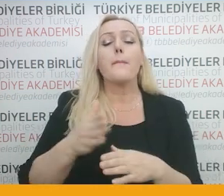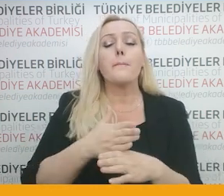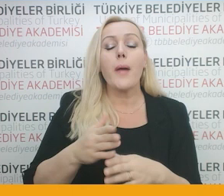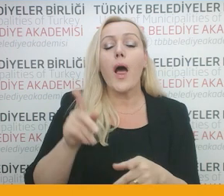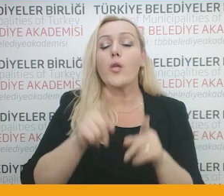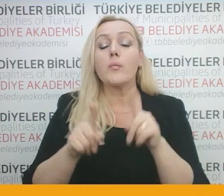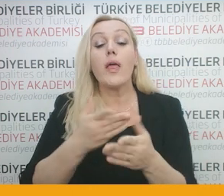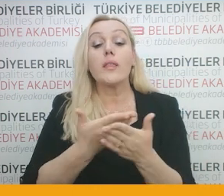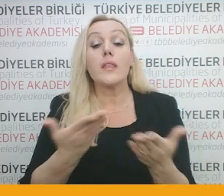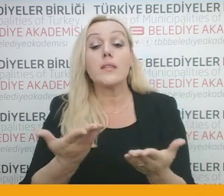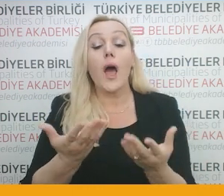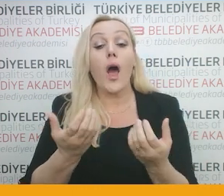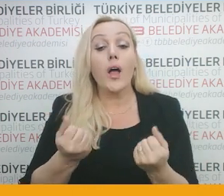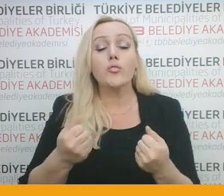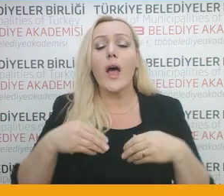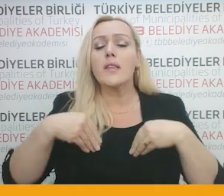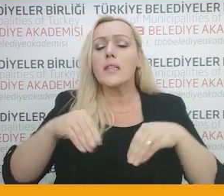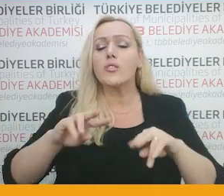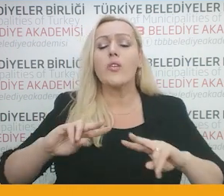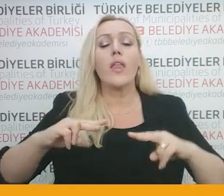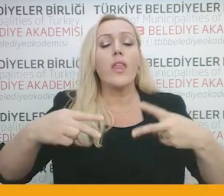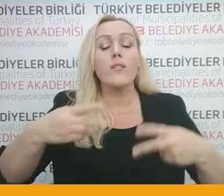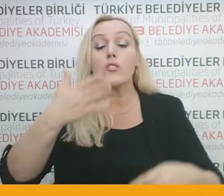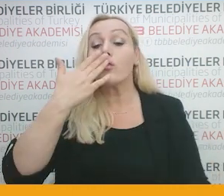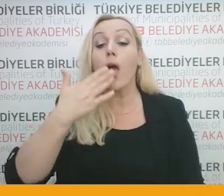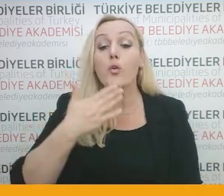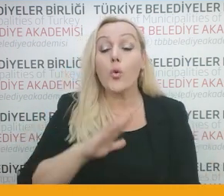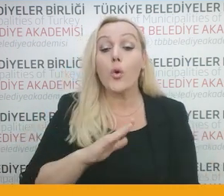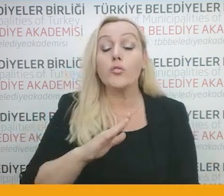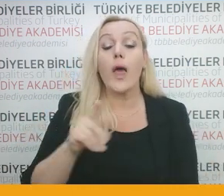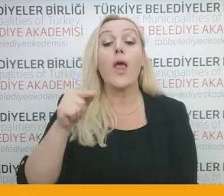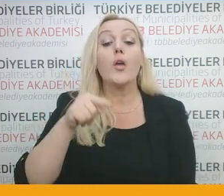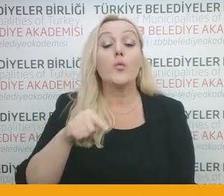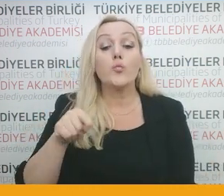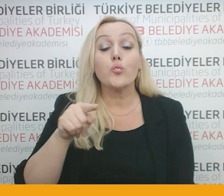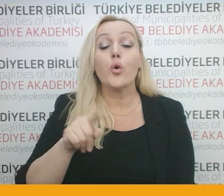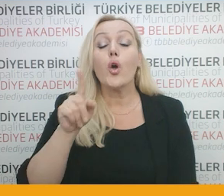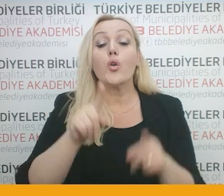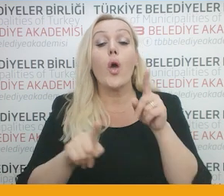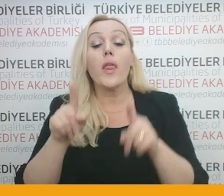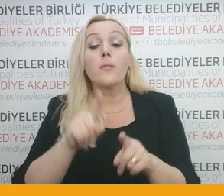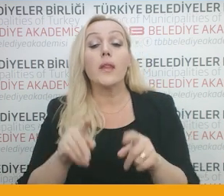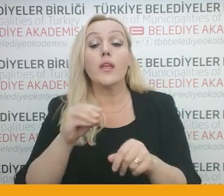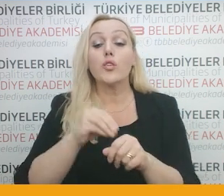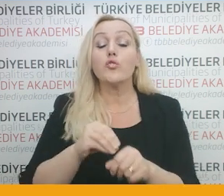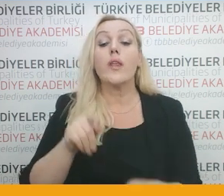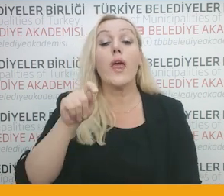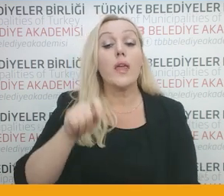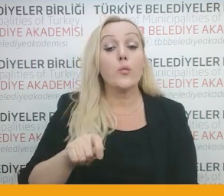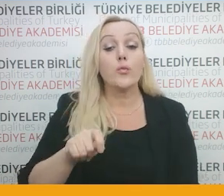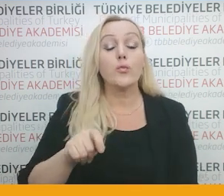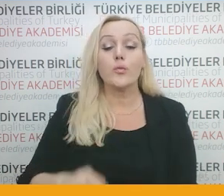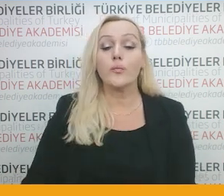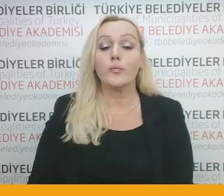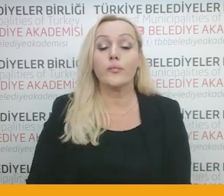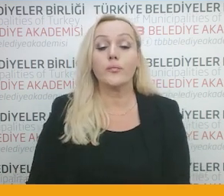satın alacak, nasıl devredilecek, nasıl imha edilecek, bunları bu yönetmelik çerçevesinde yapıyoruz arkadaşlar.